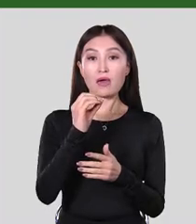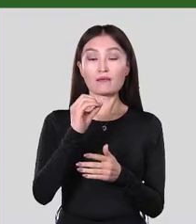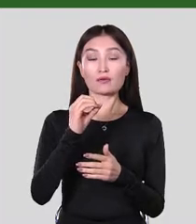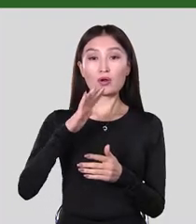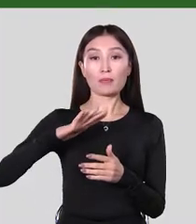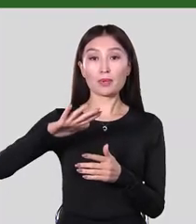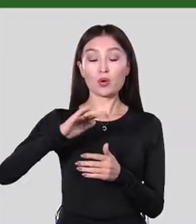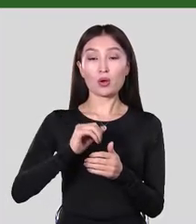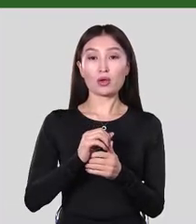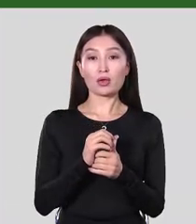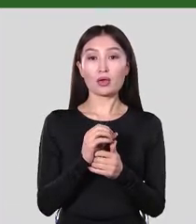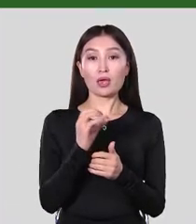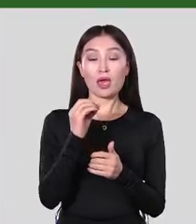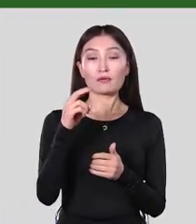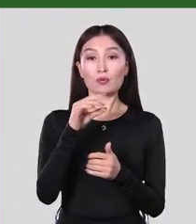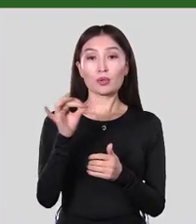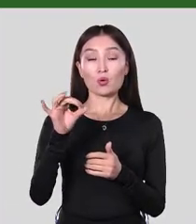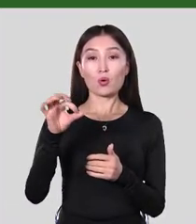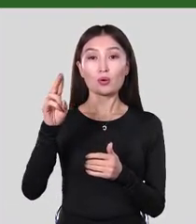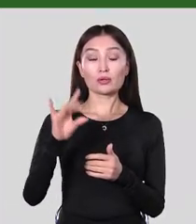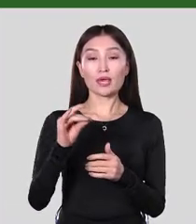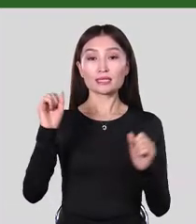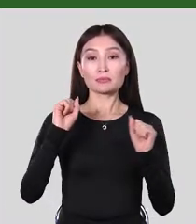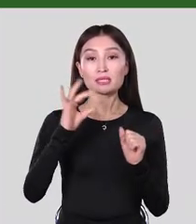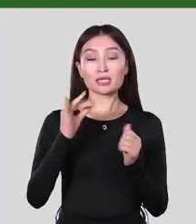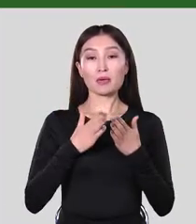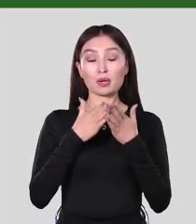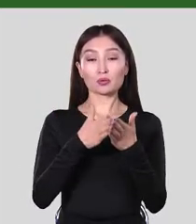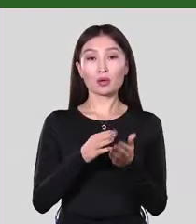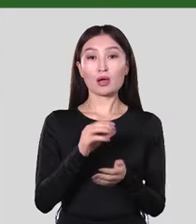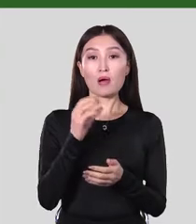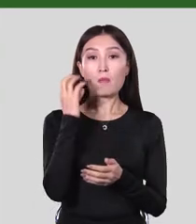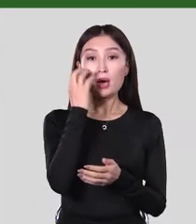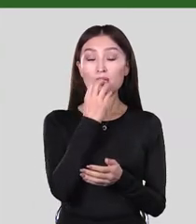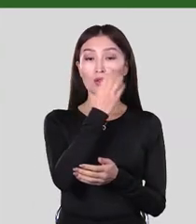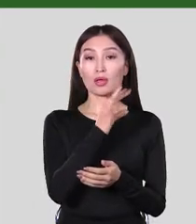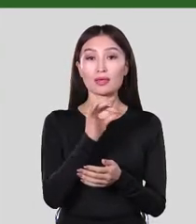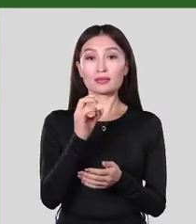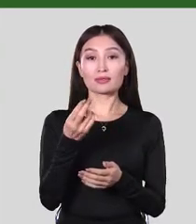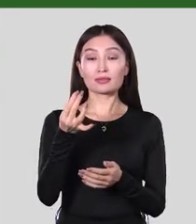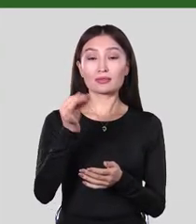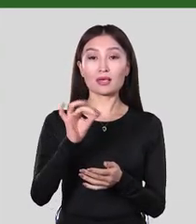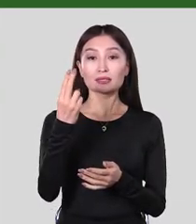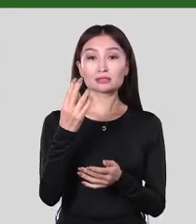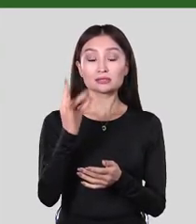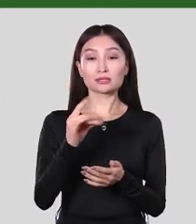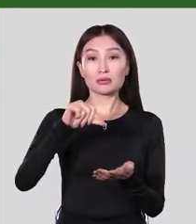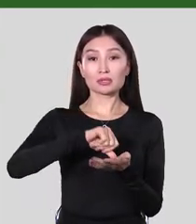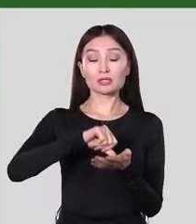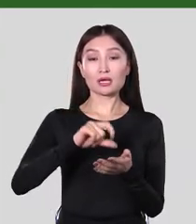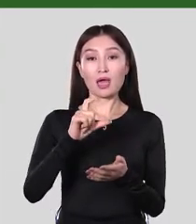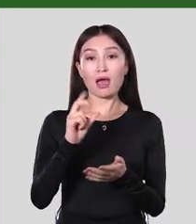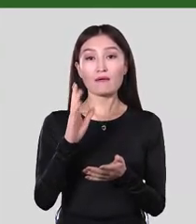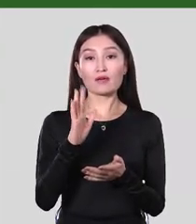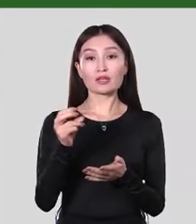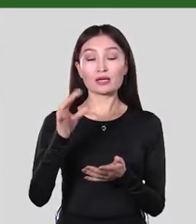европеоиды, испанцы и португальцы, монголоиды, индейцы и представители экваториальной